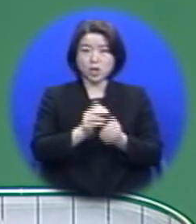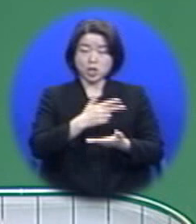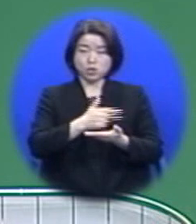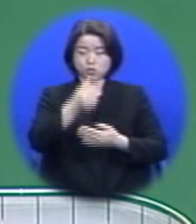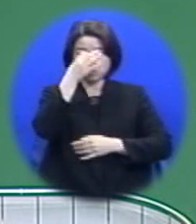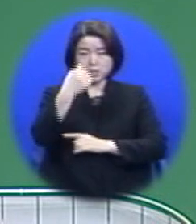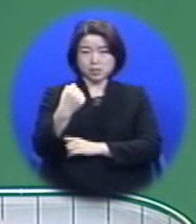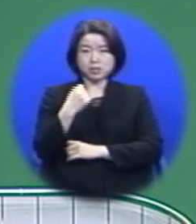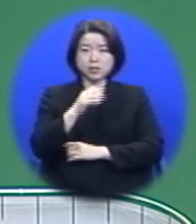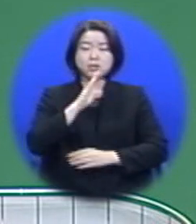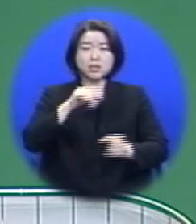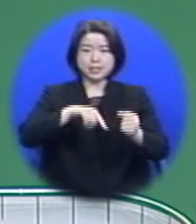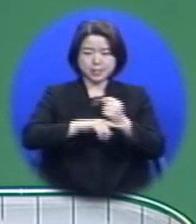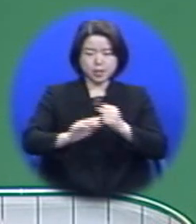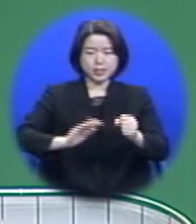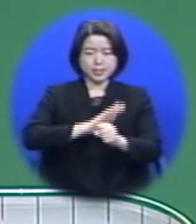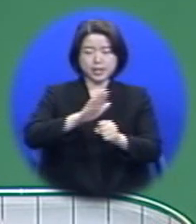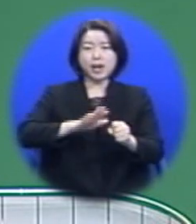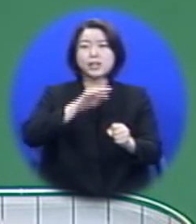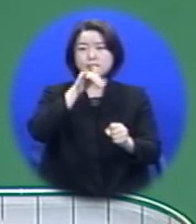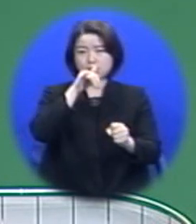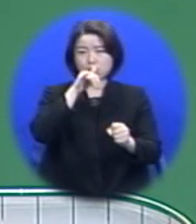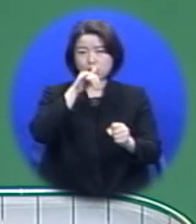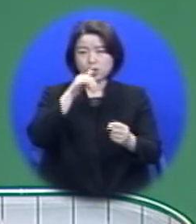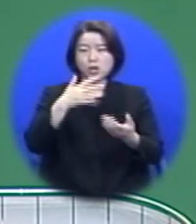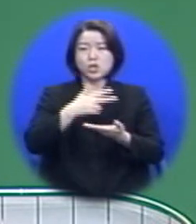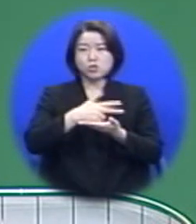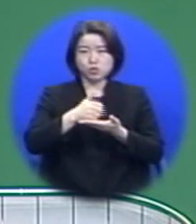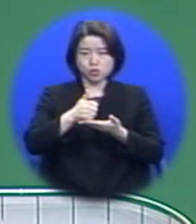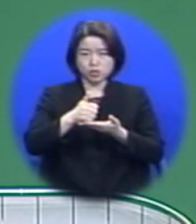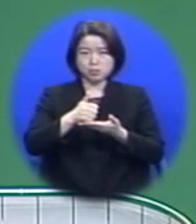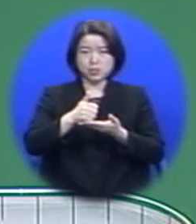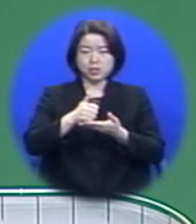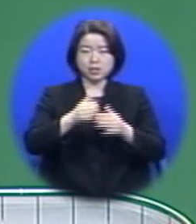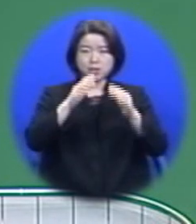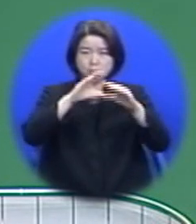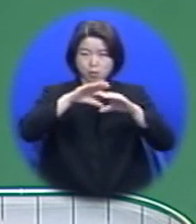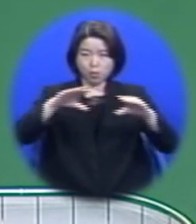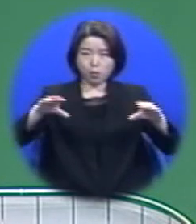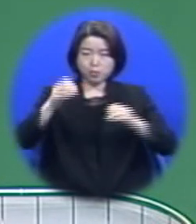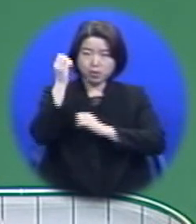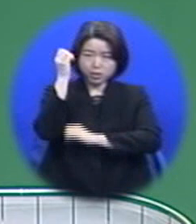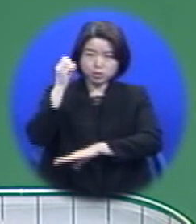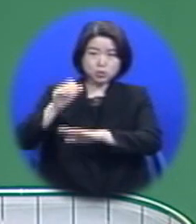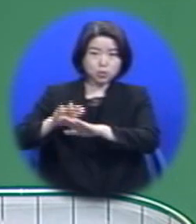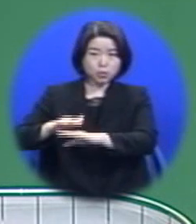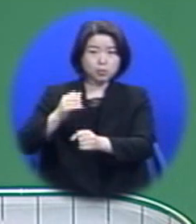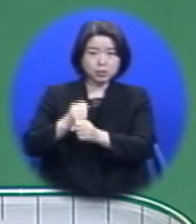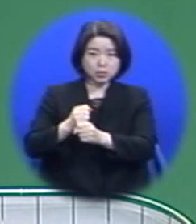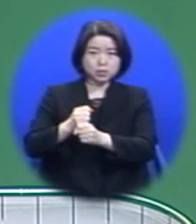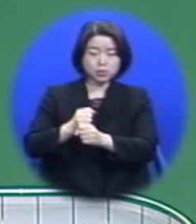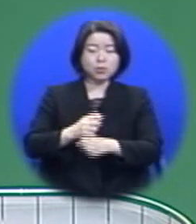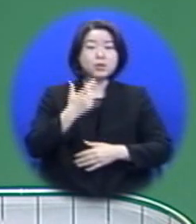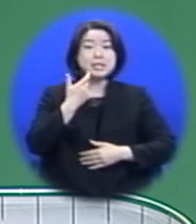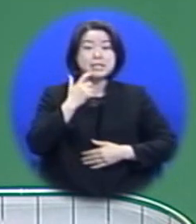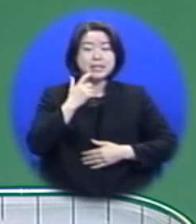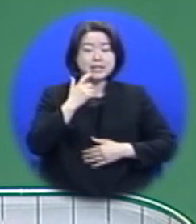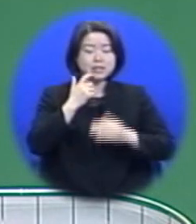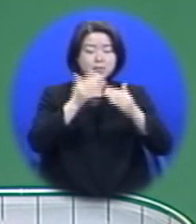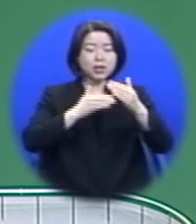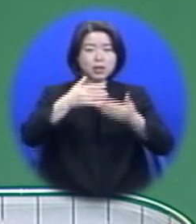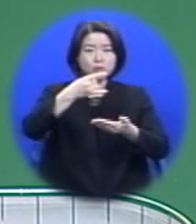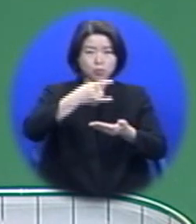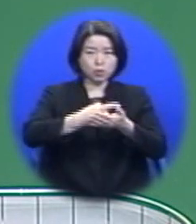정의를 사랑하심에 있습니다 주님께서 공평의 기초를 놓으시고 야곱에게 공의와